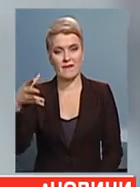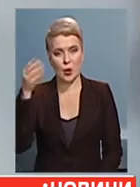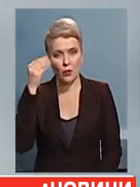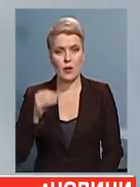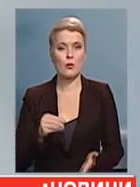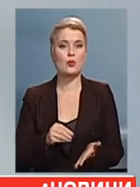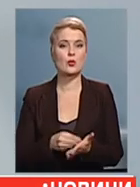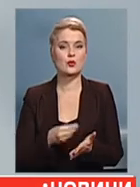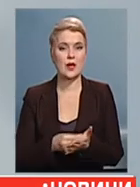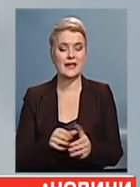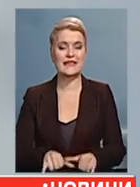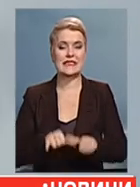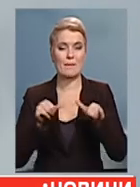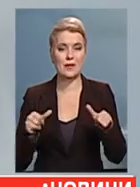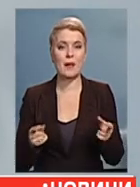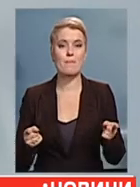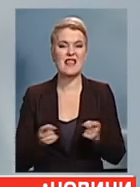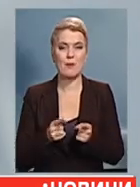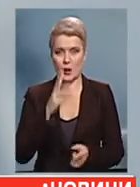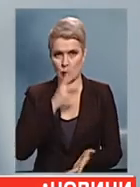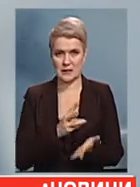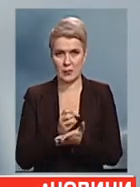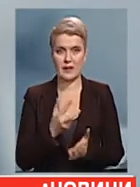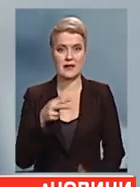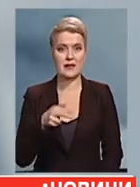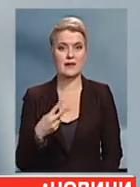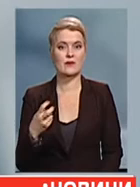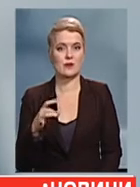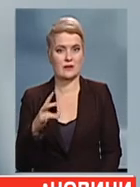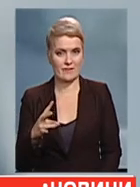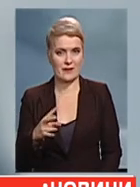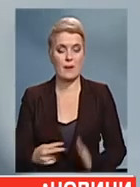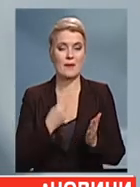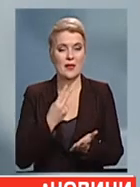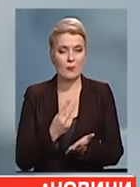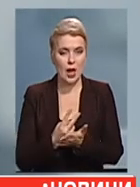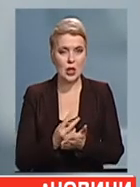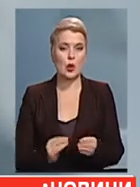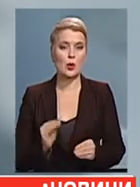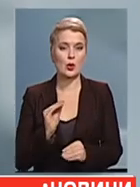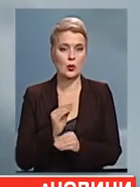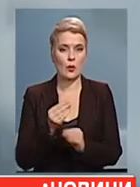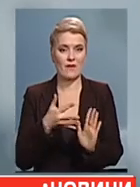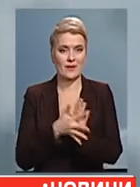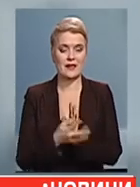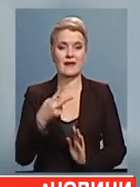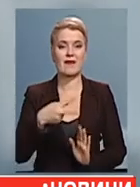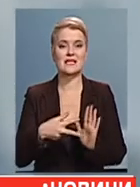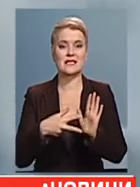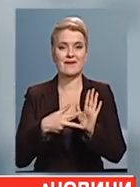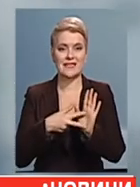бюджеті збільшення мінімальної зарплати – до 3200 гривень. На це передбачено додаткові видатки – понад